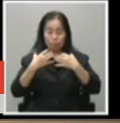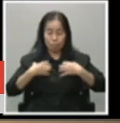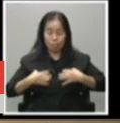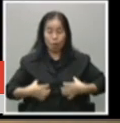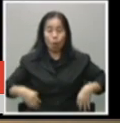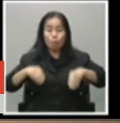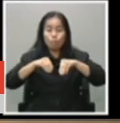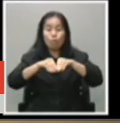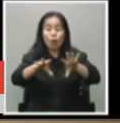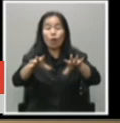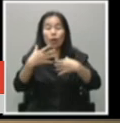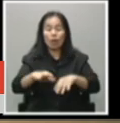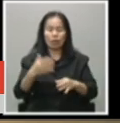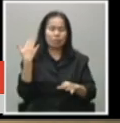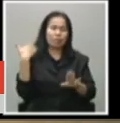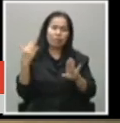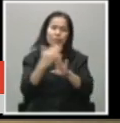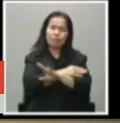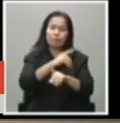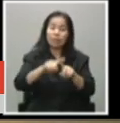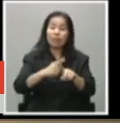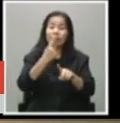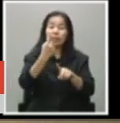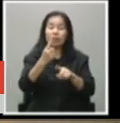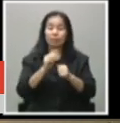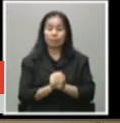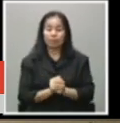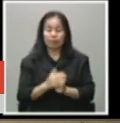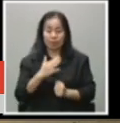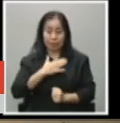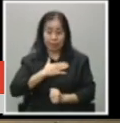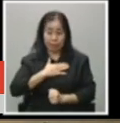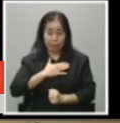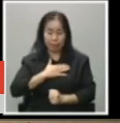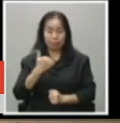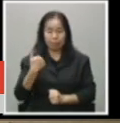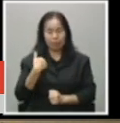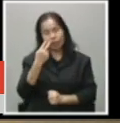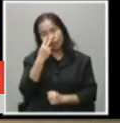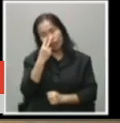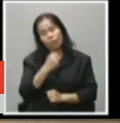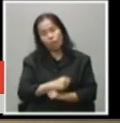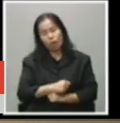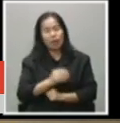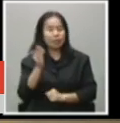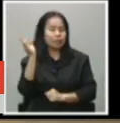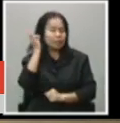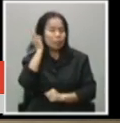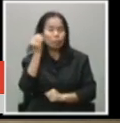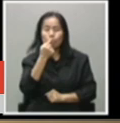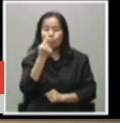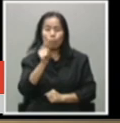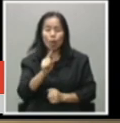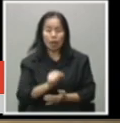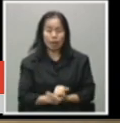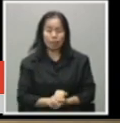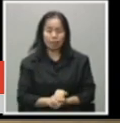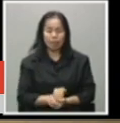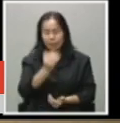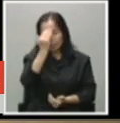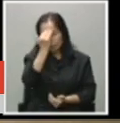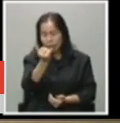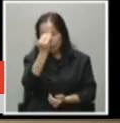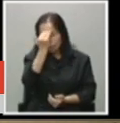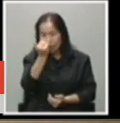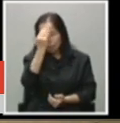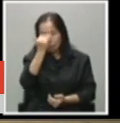าดนะคะตั้งแต่ช่วงเดือนมกราคมดิฉันเองก็ได้เห็นแต่ได้ยินแต่เสียงที่บอกว่าทำไม